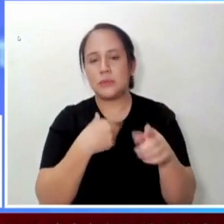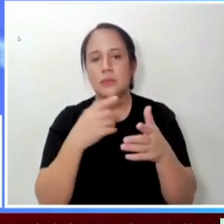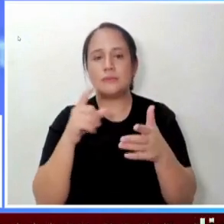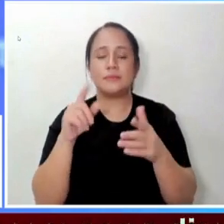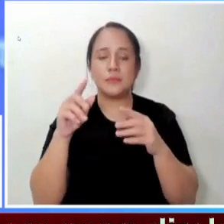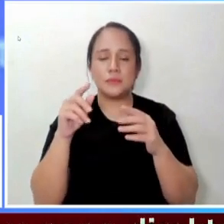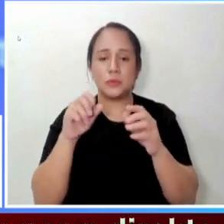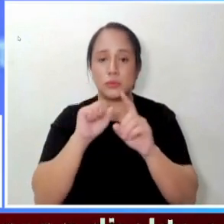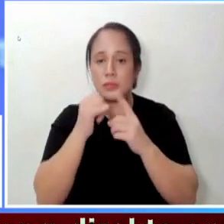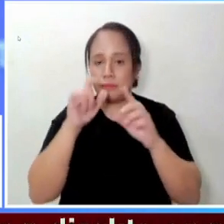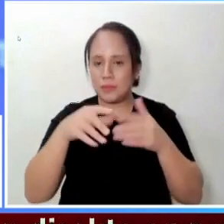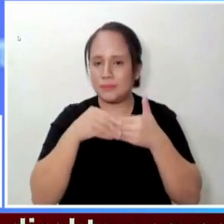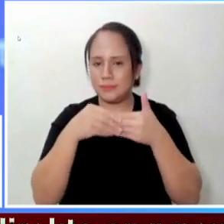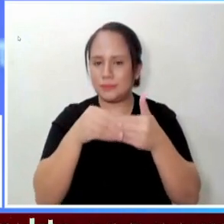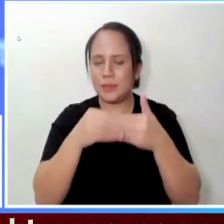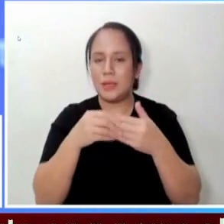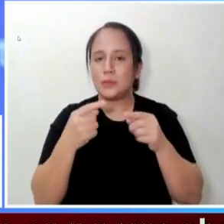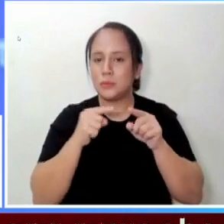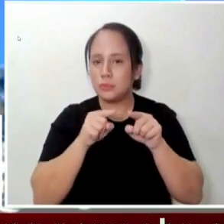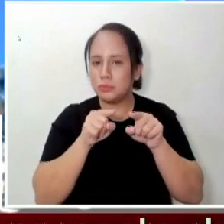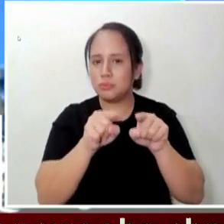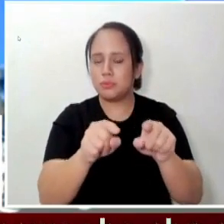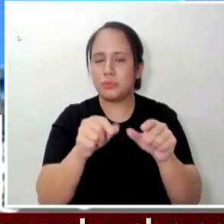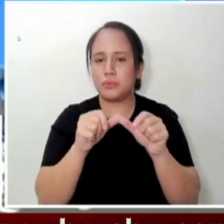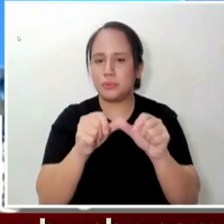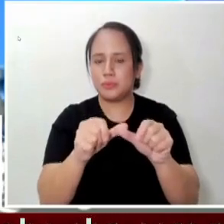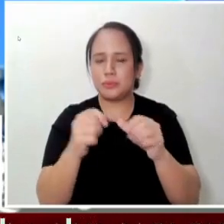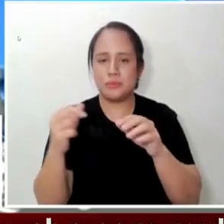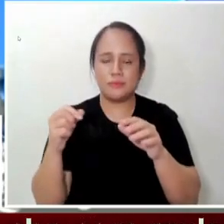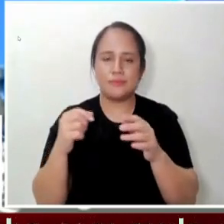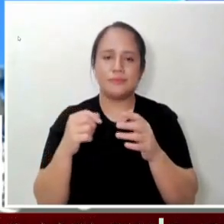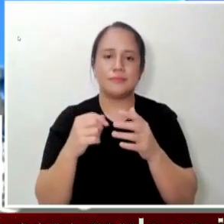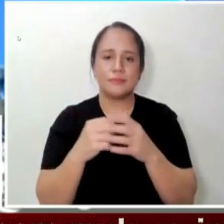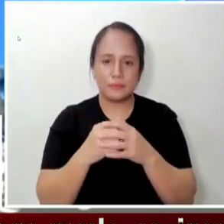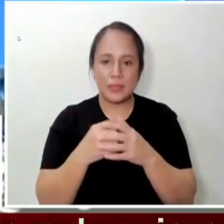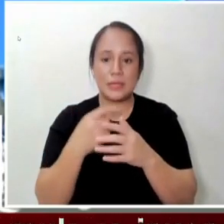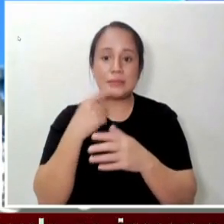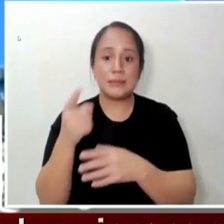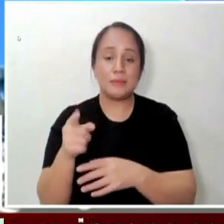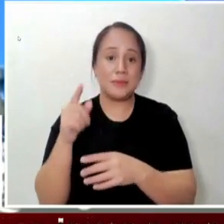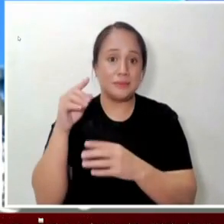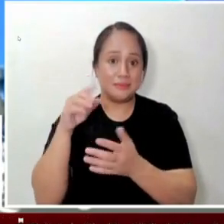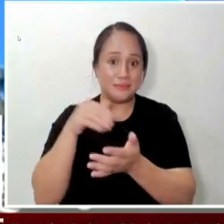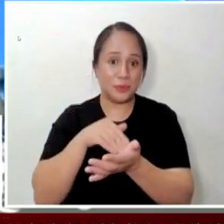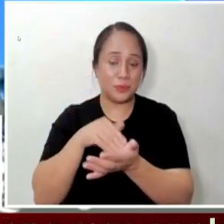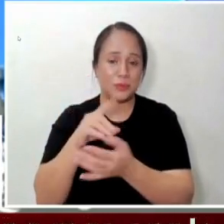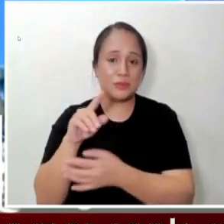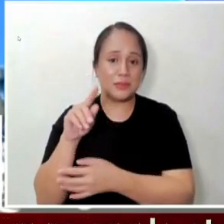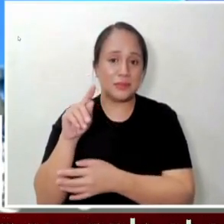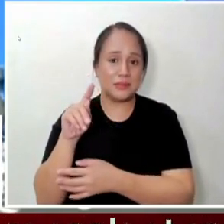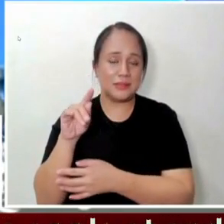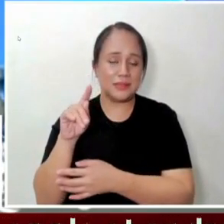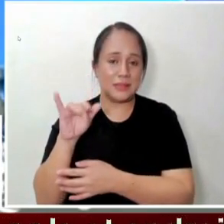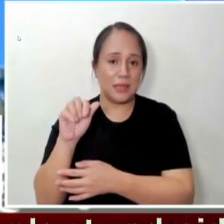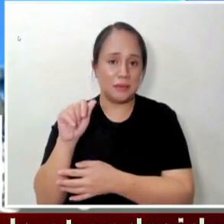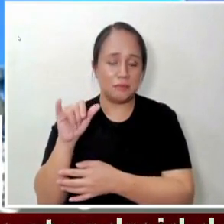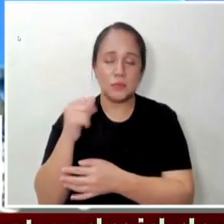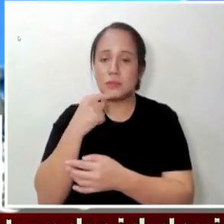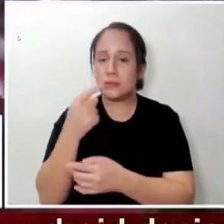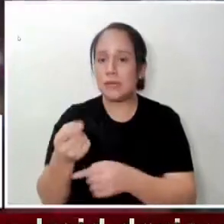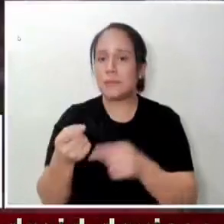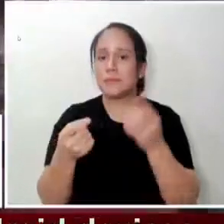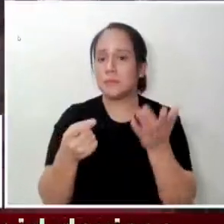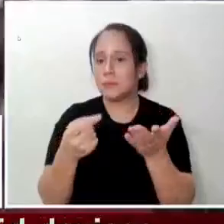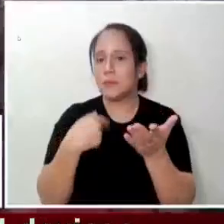able to cope with those continuous surge. Ayon kay Dr. Kasay, walang makapagsasabi kung kailan matatapos ang